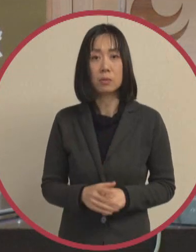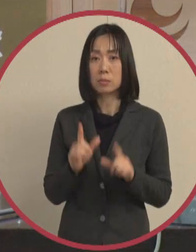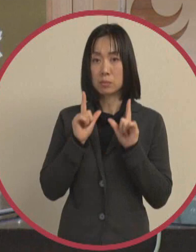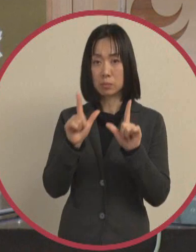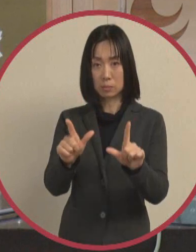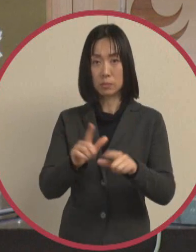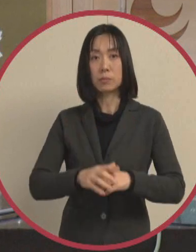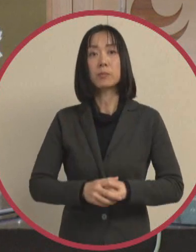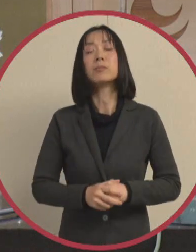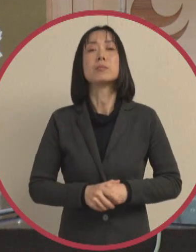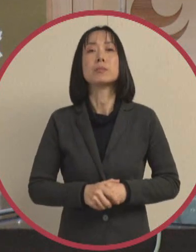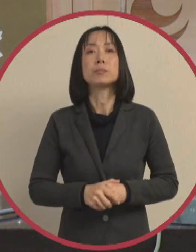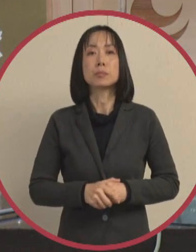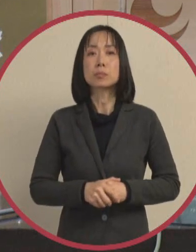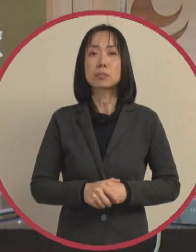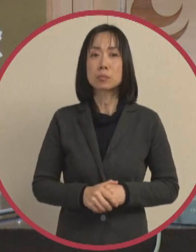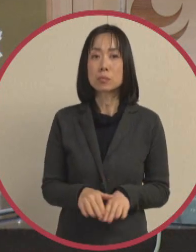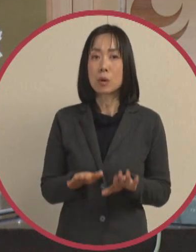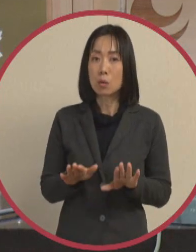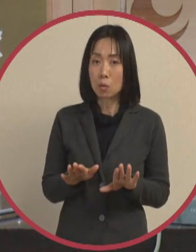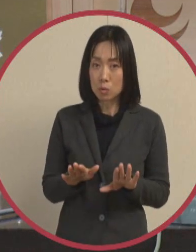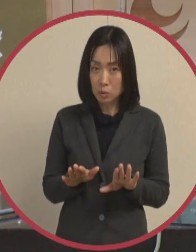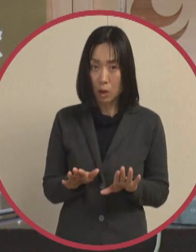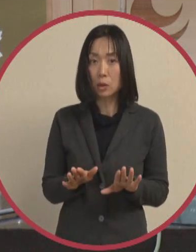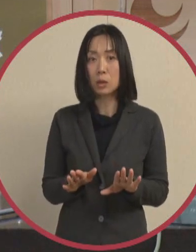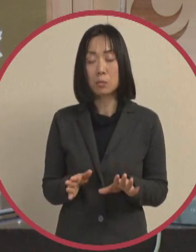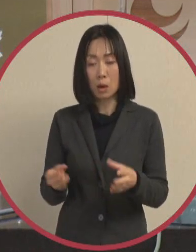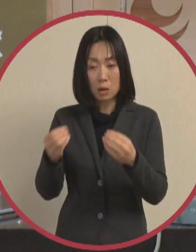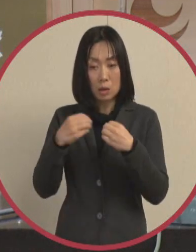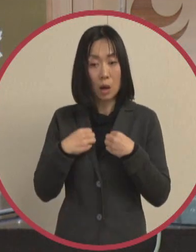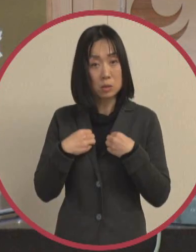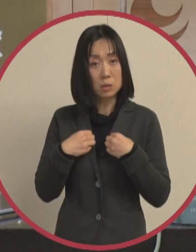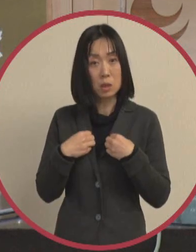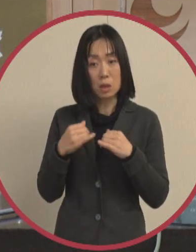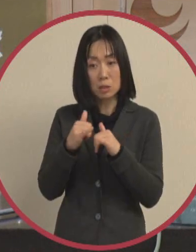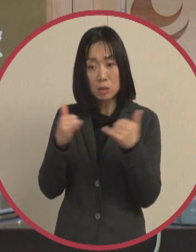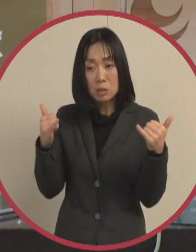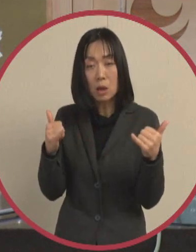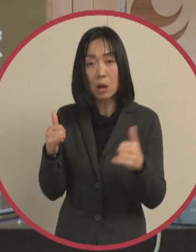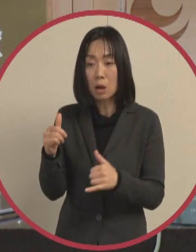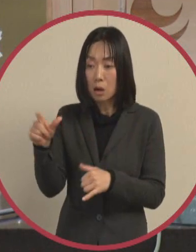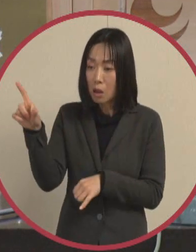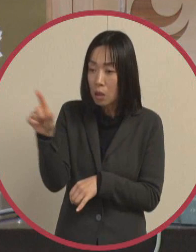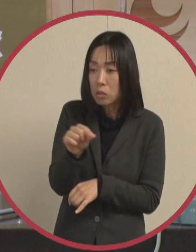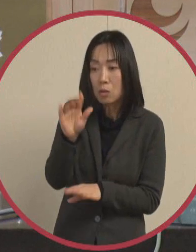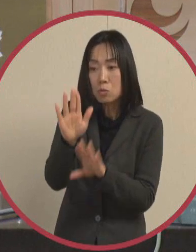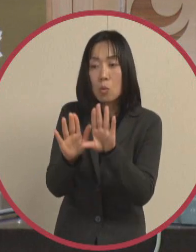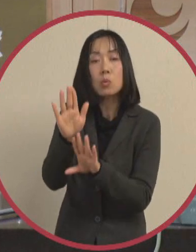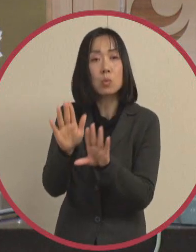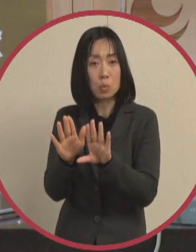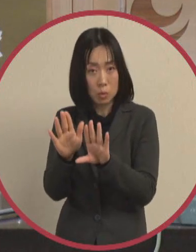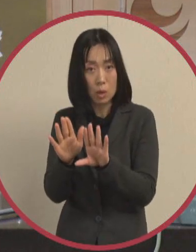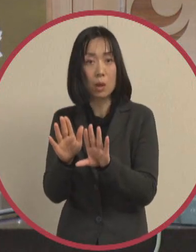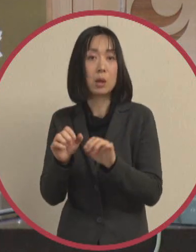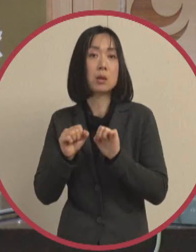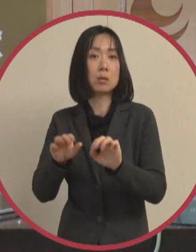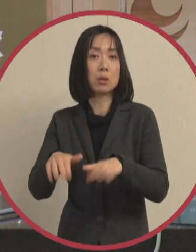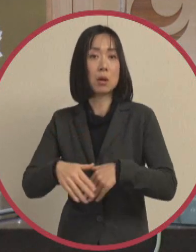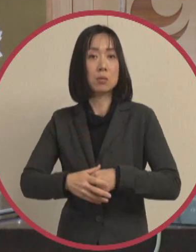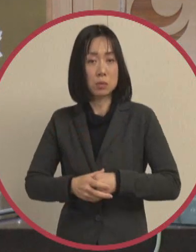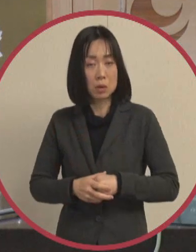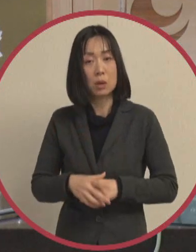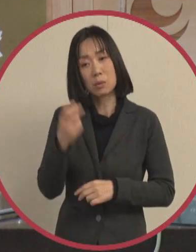まずやはり、今回感染状況が下がったところで行ったので、受験していた方もです